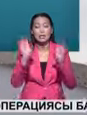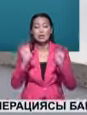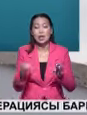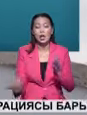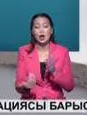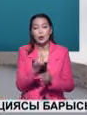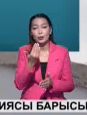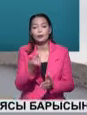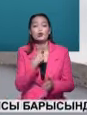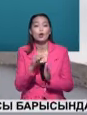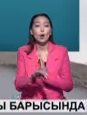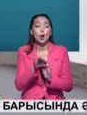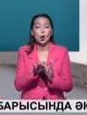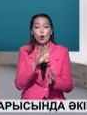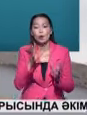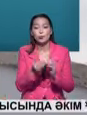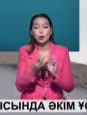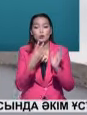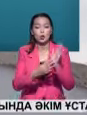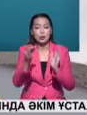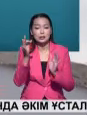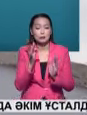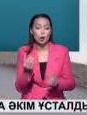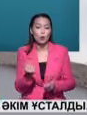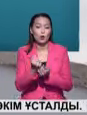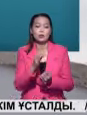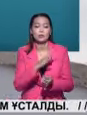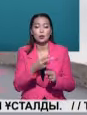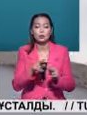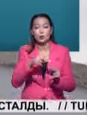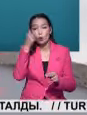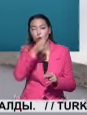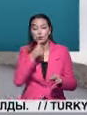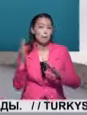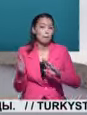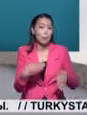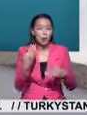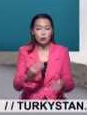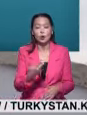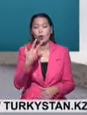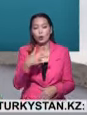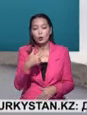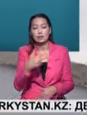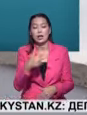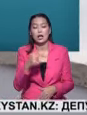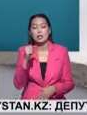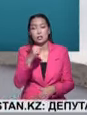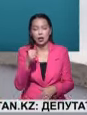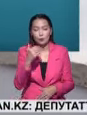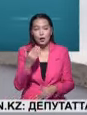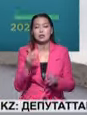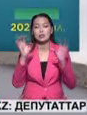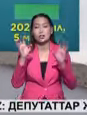конституцияны дауыс берушілердің 90% қолдаған. Сол жылдан бастап елімізде 30 тамыз конституция күні